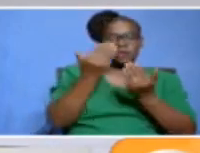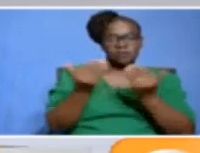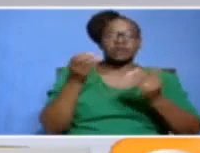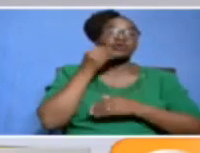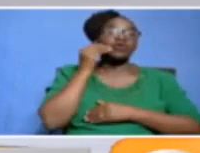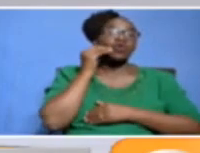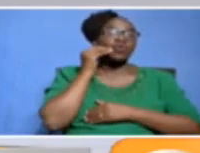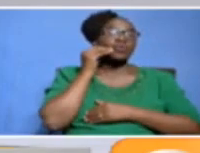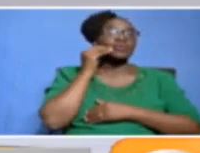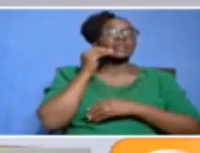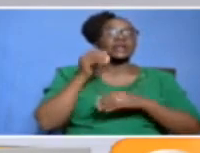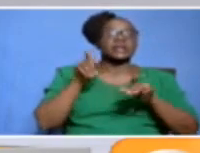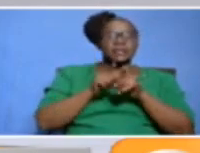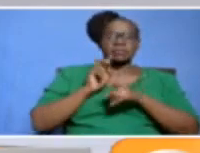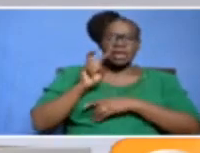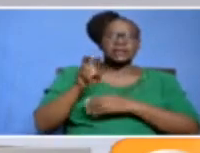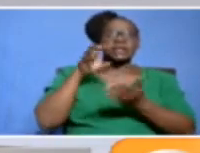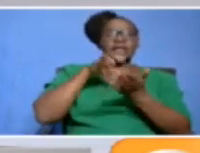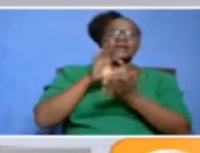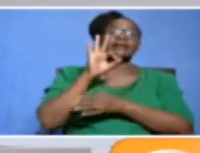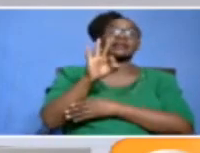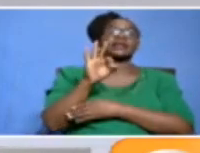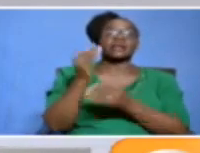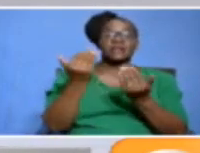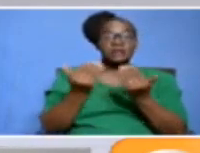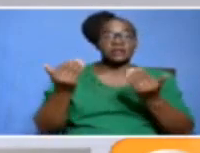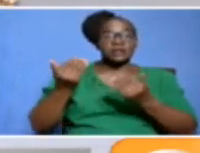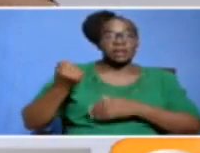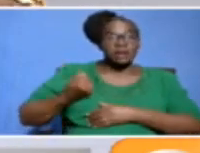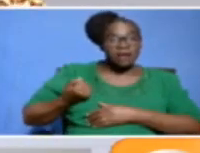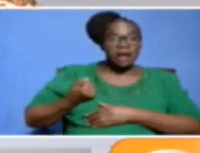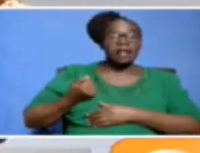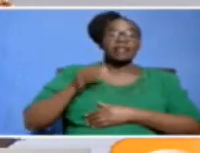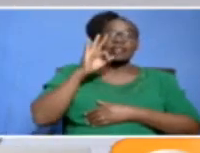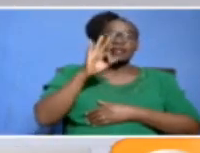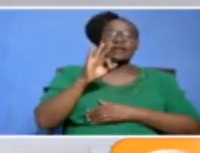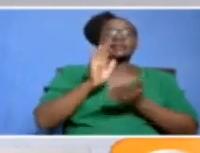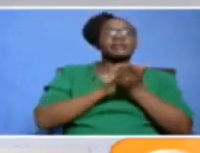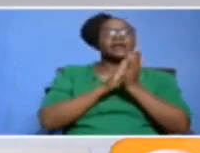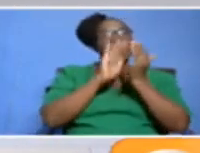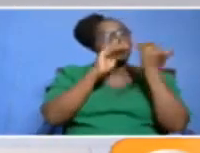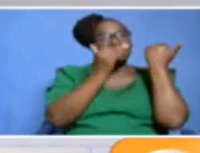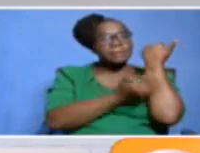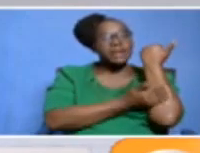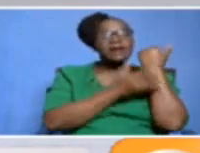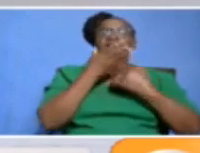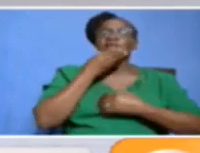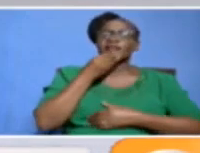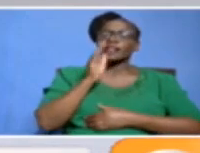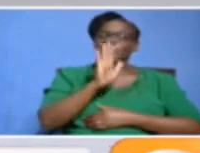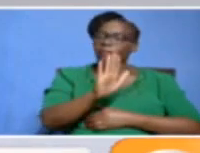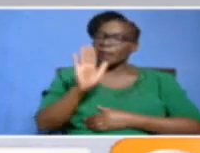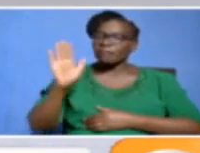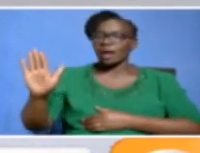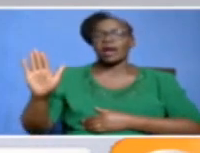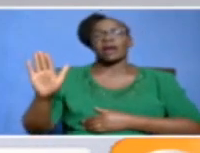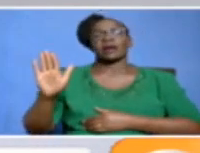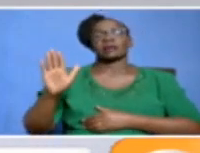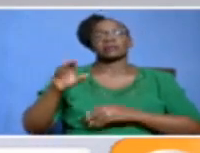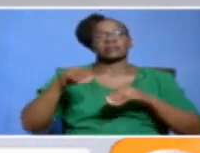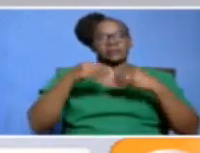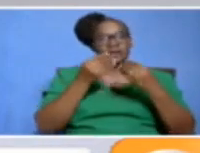watoto. Pale nishashuhudia kesi tatu za watoto wa kike ambao wametiwa ujauzito na baba zao wazazi. Unaona? Watoto